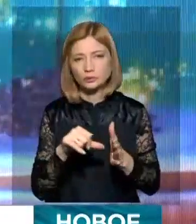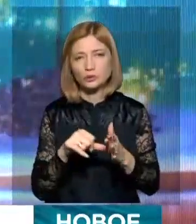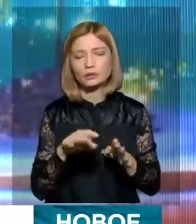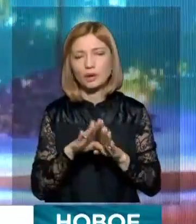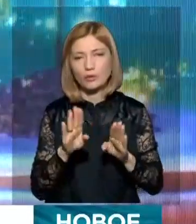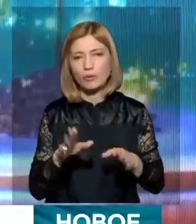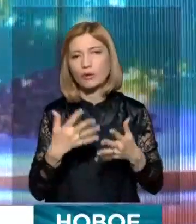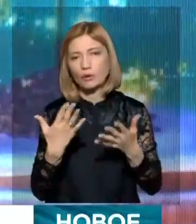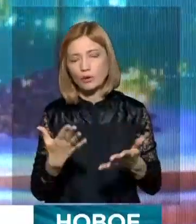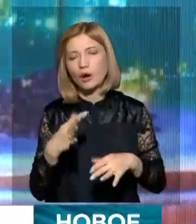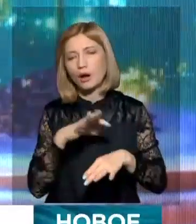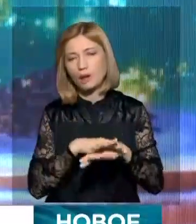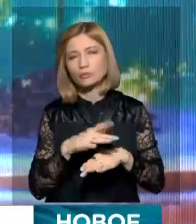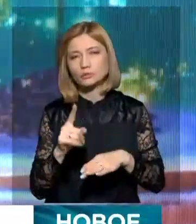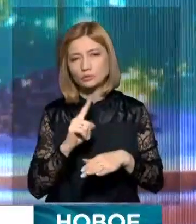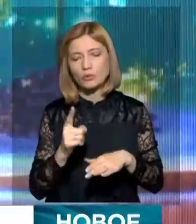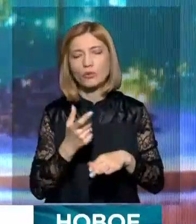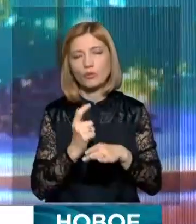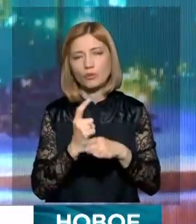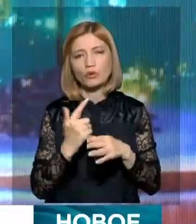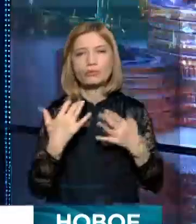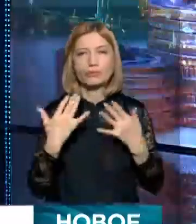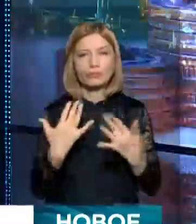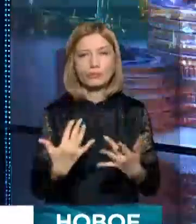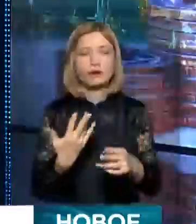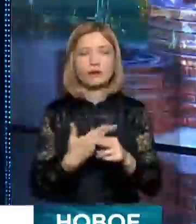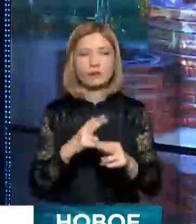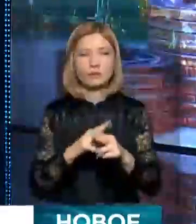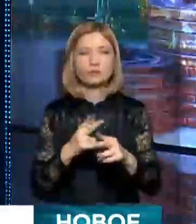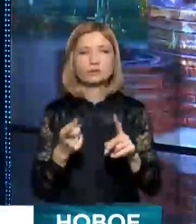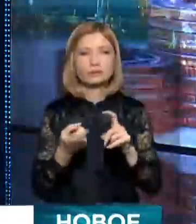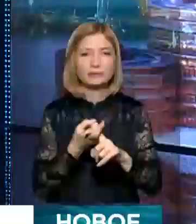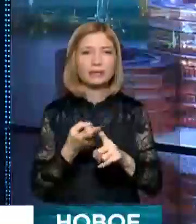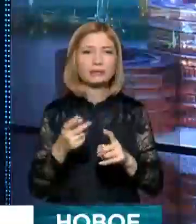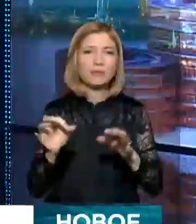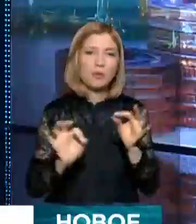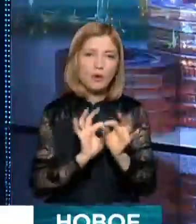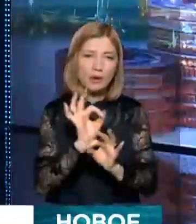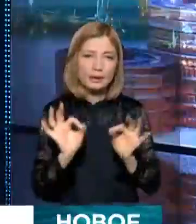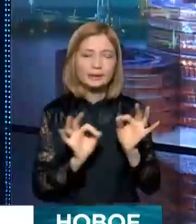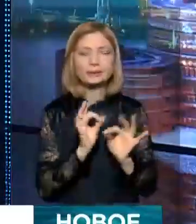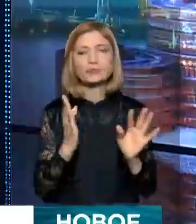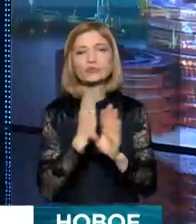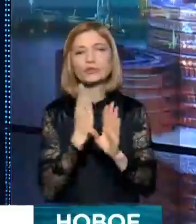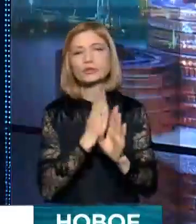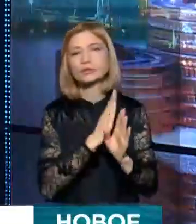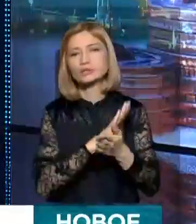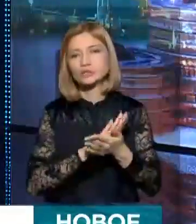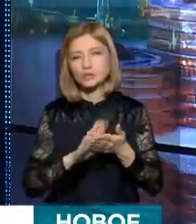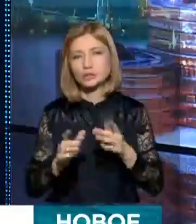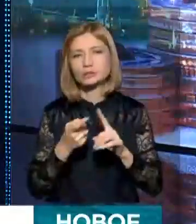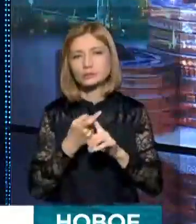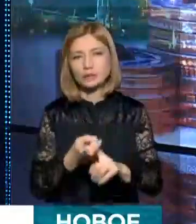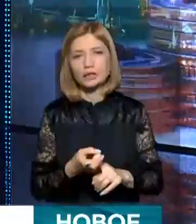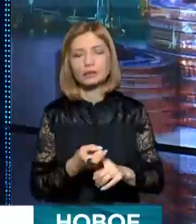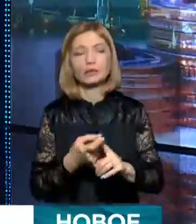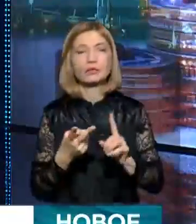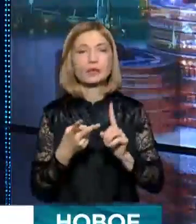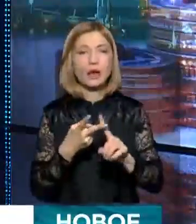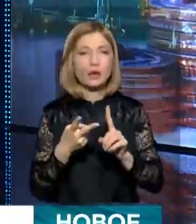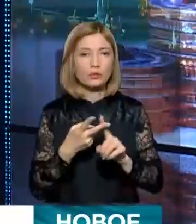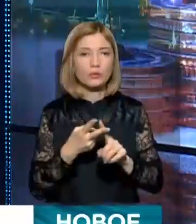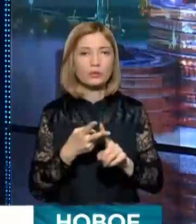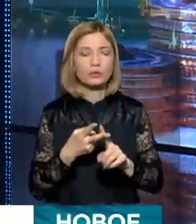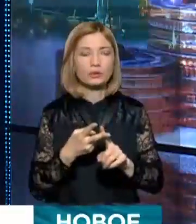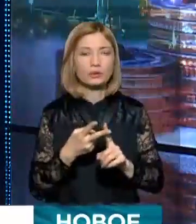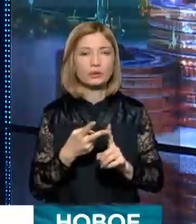таких показателей перспективности развития зеленых проектов в Казахстане. И второе, я считаю, глобальный такой большой